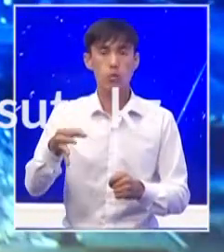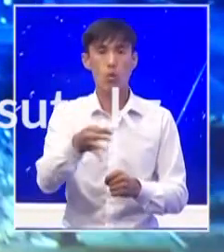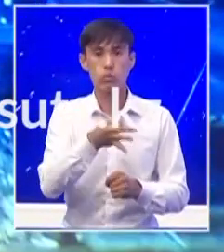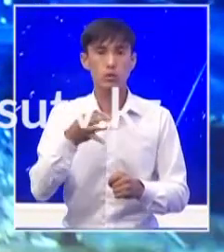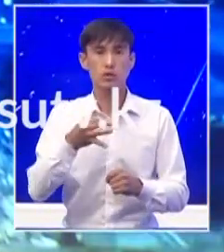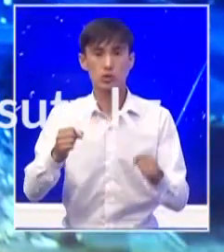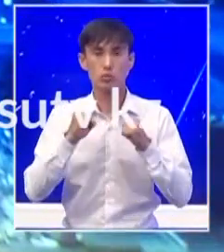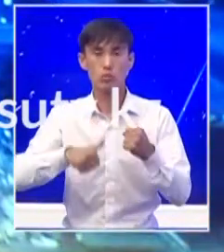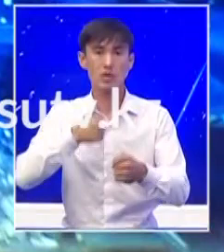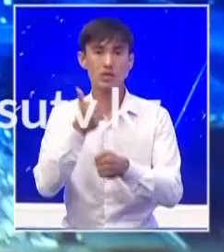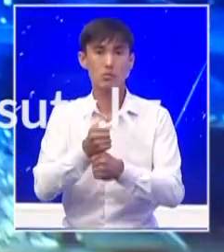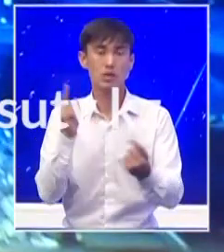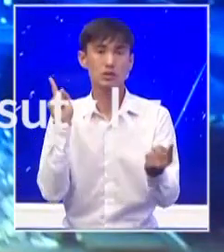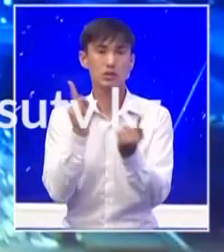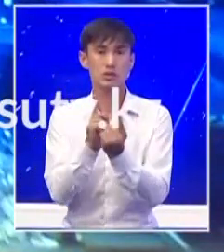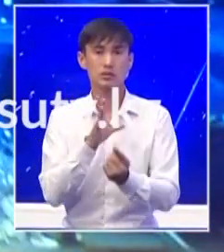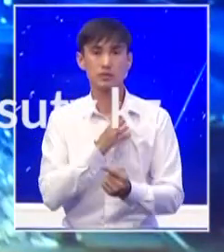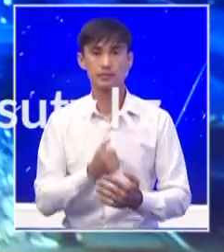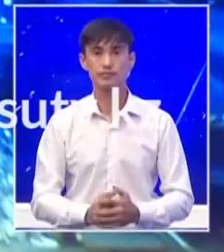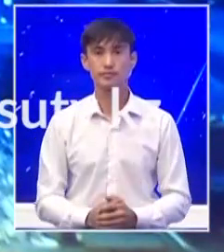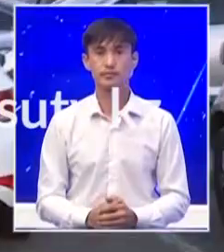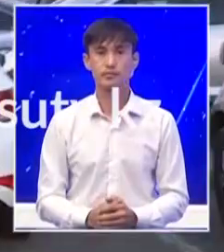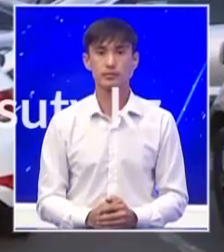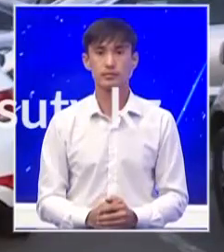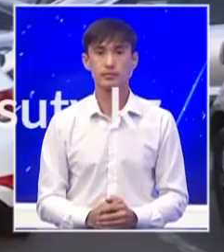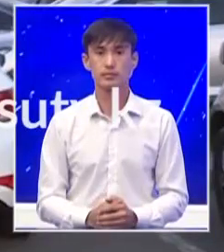спорт басқармасының басшылары қарсы алды.